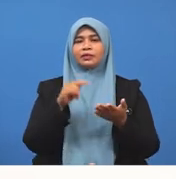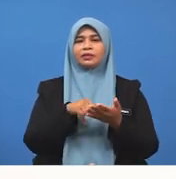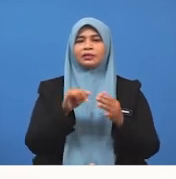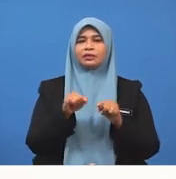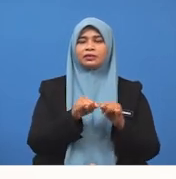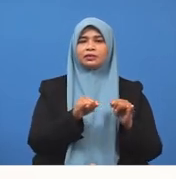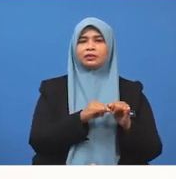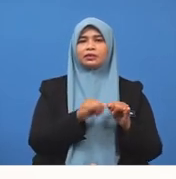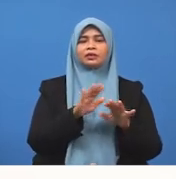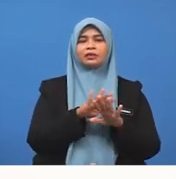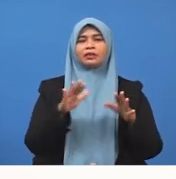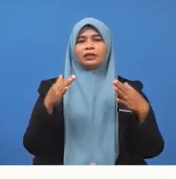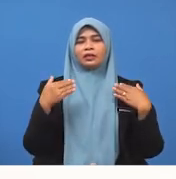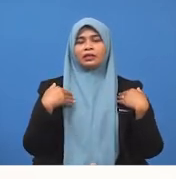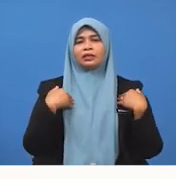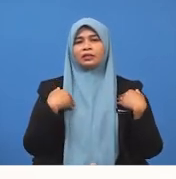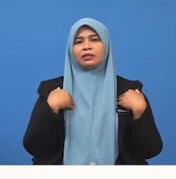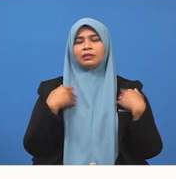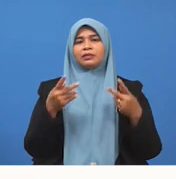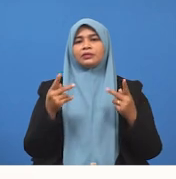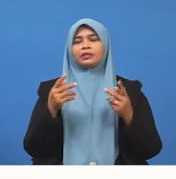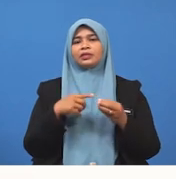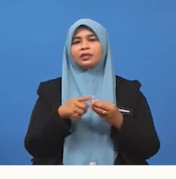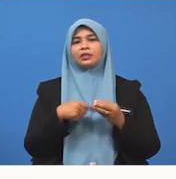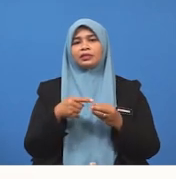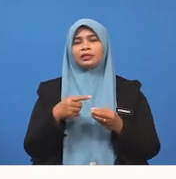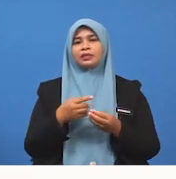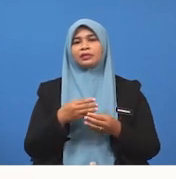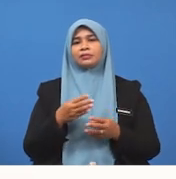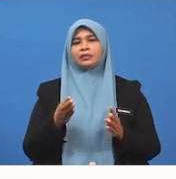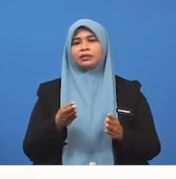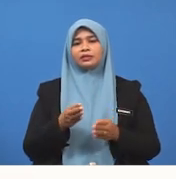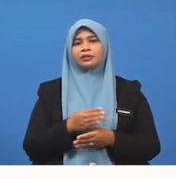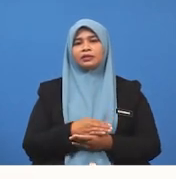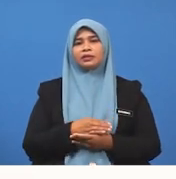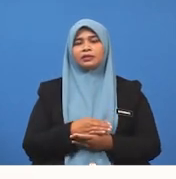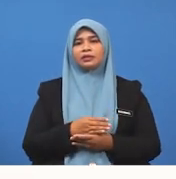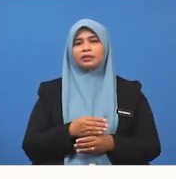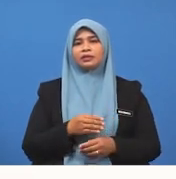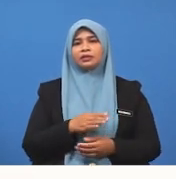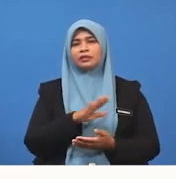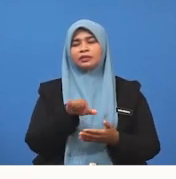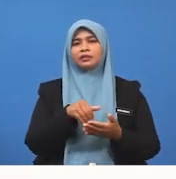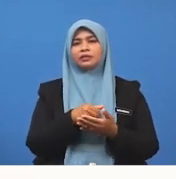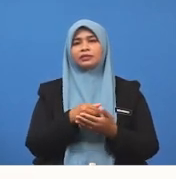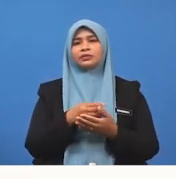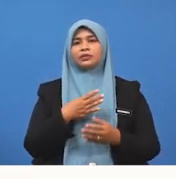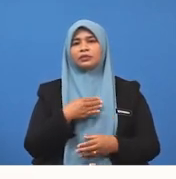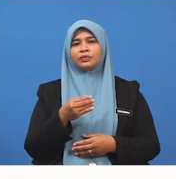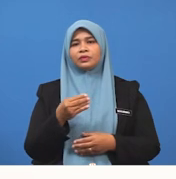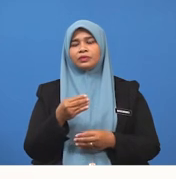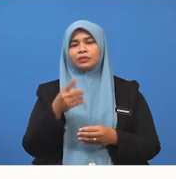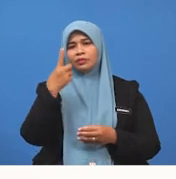tidak mengandungi perbahasan tentang bahas ep Hai penulis kitab ini lebih suka membaca